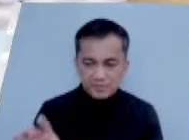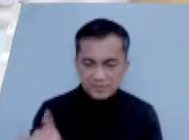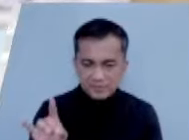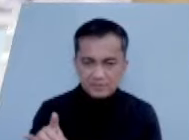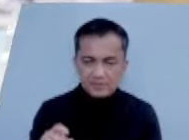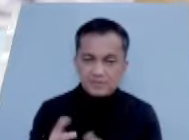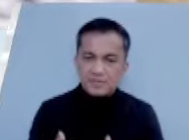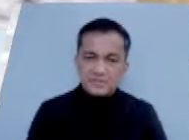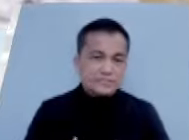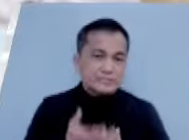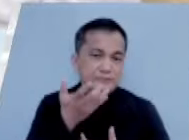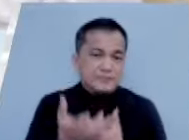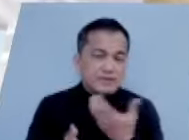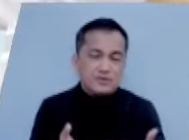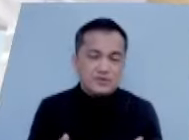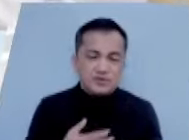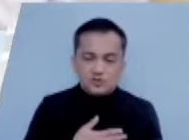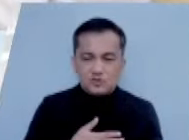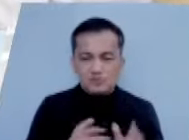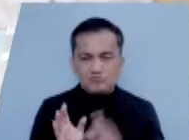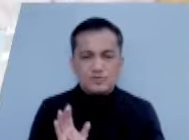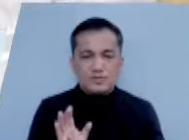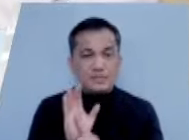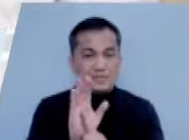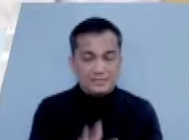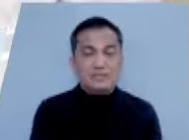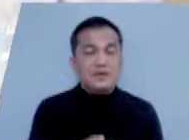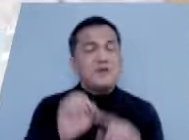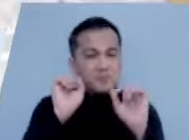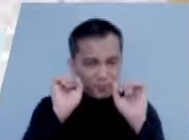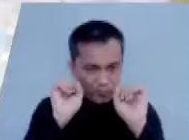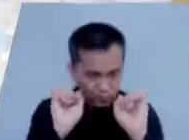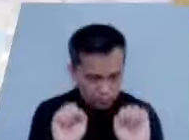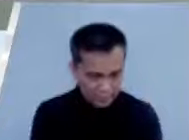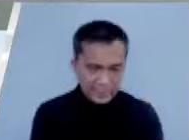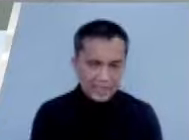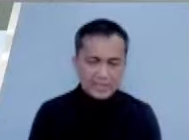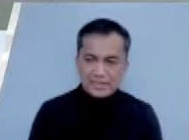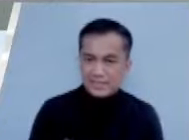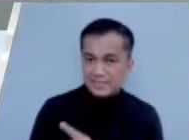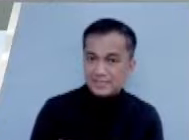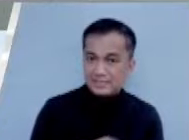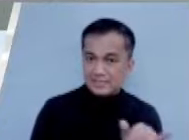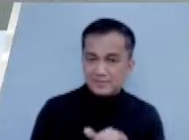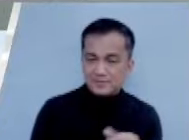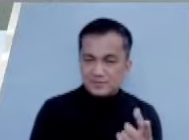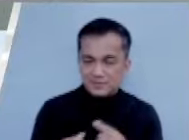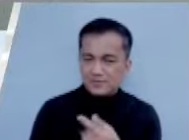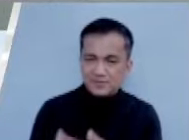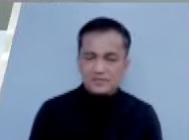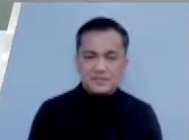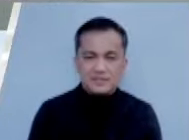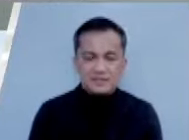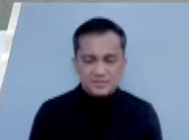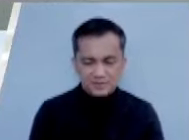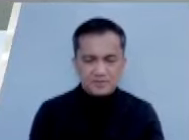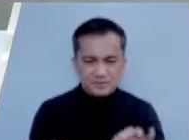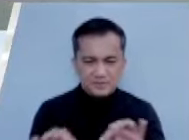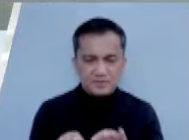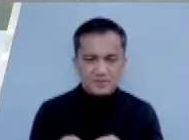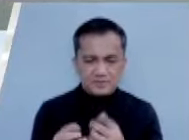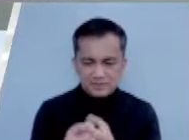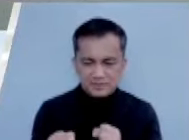ito, gusto niyang ipakita na pwede ito tulad ng ginawa niya. Ang importante is if you're a good person, yeah. You